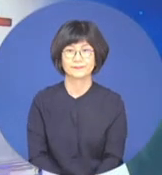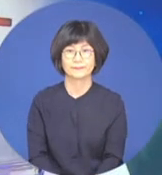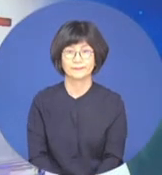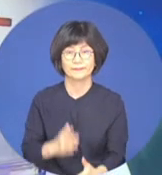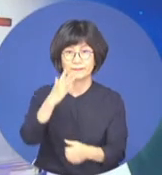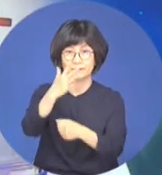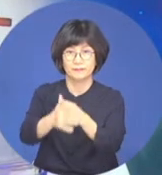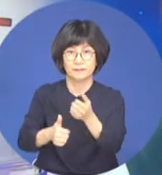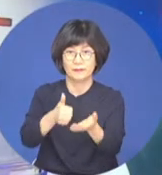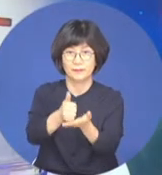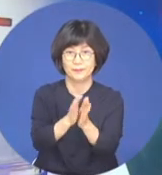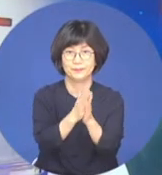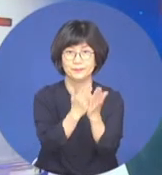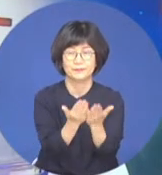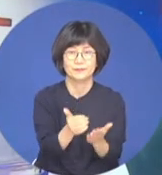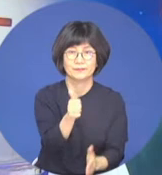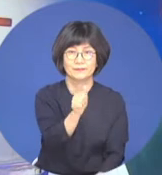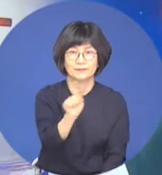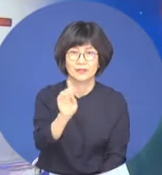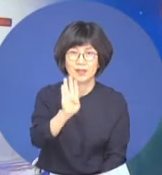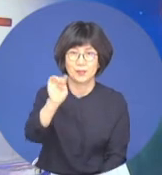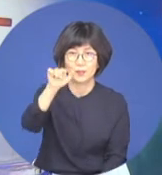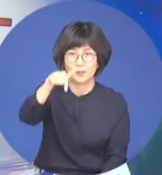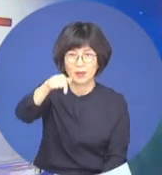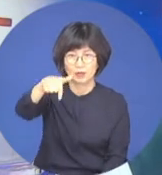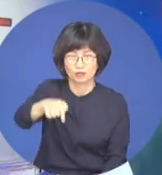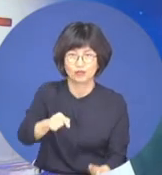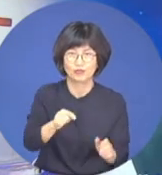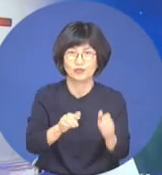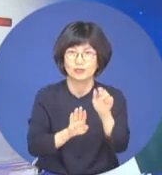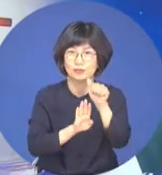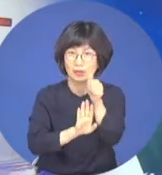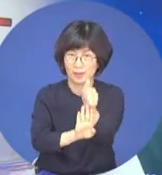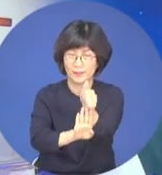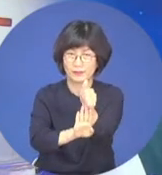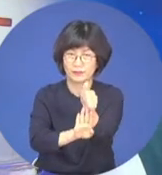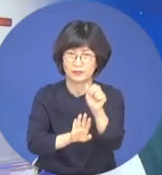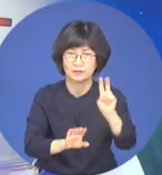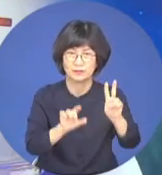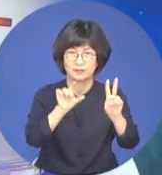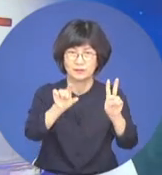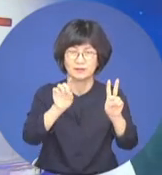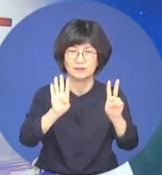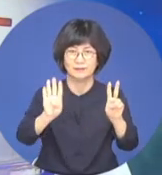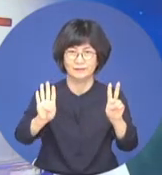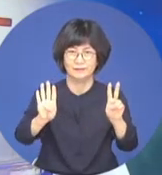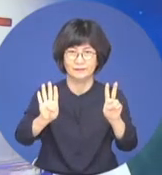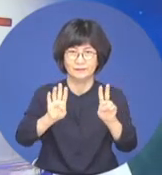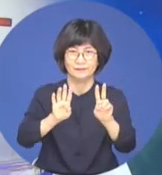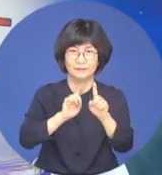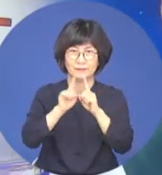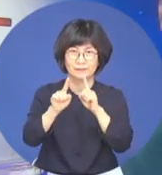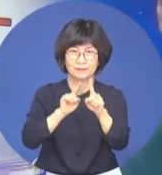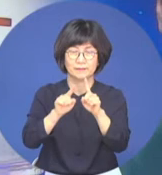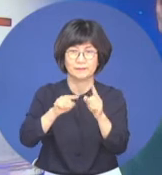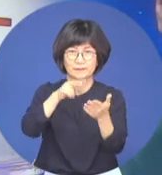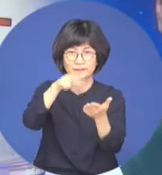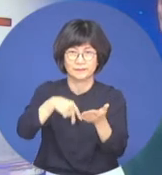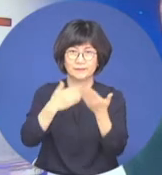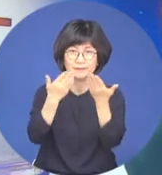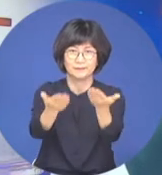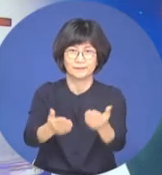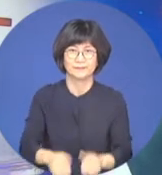하나님의 말씀은 하박국 2장 4절의 말씀입니다. 하박국 2장 4절의 말씀을